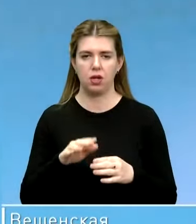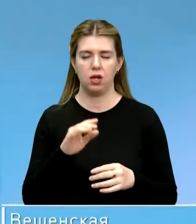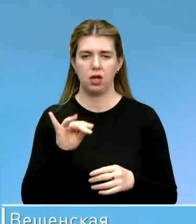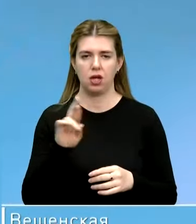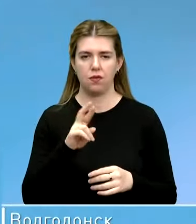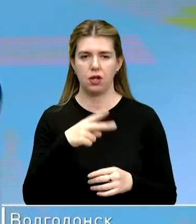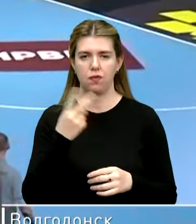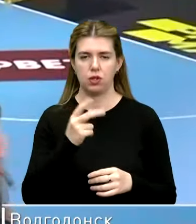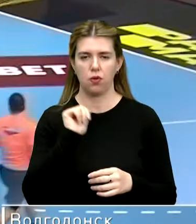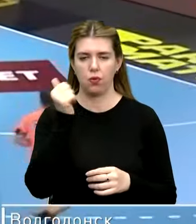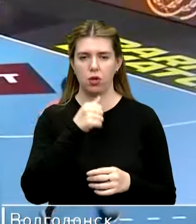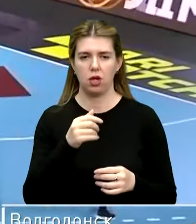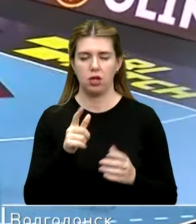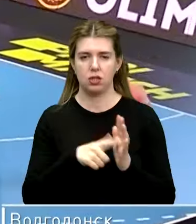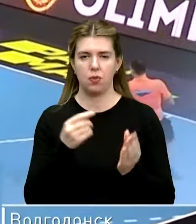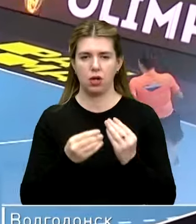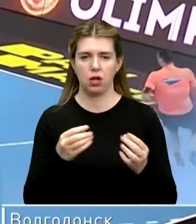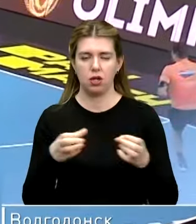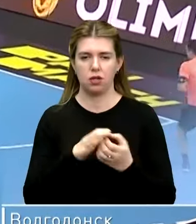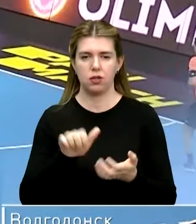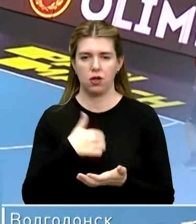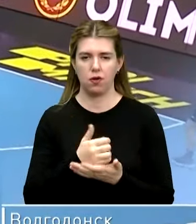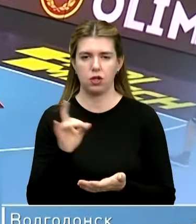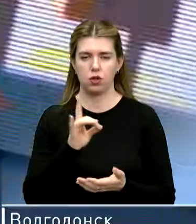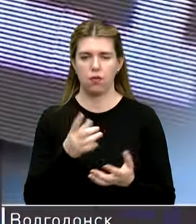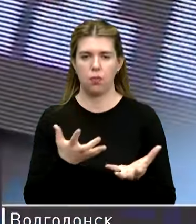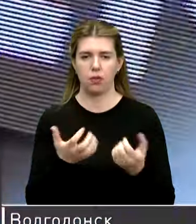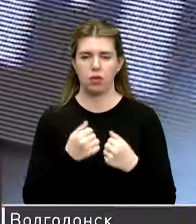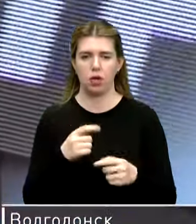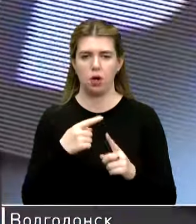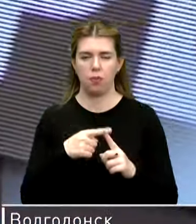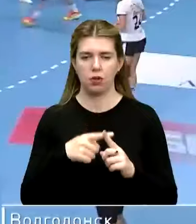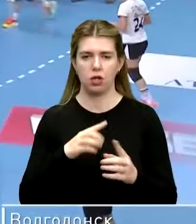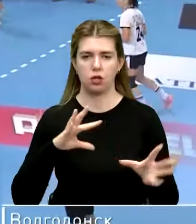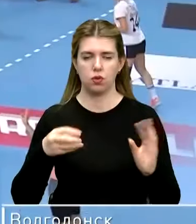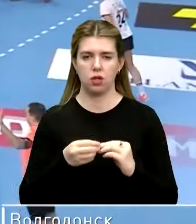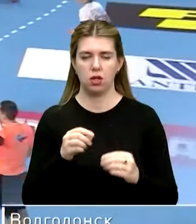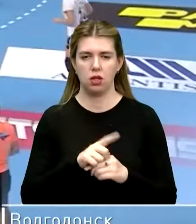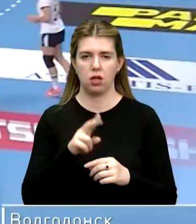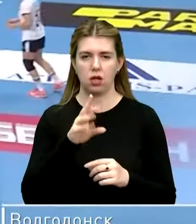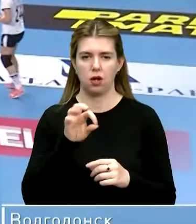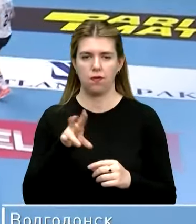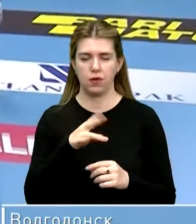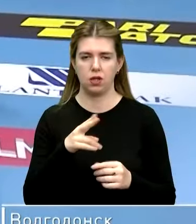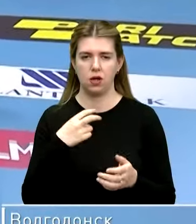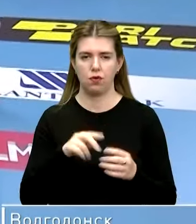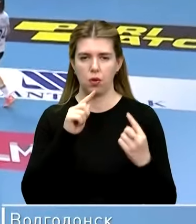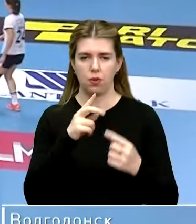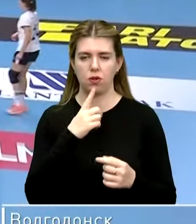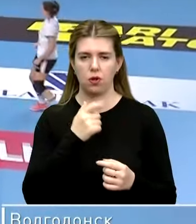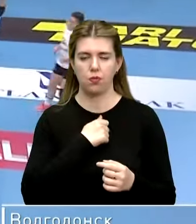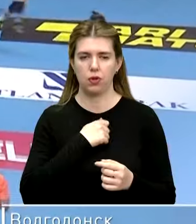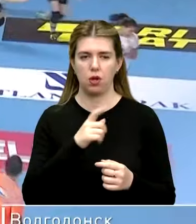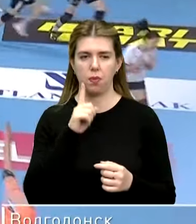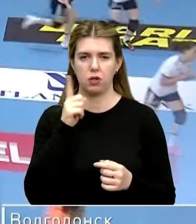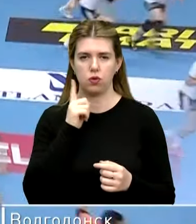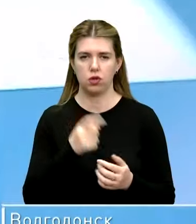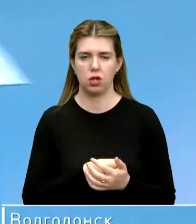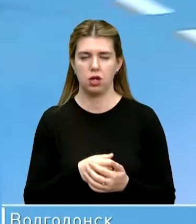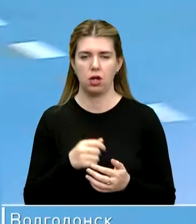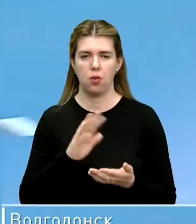январь 22-го. 7 игроков основного состава Ростов-Дона получили положительный результат теста на ковид. И выйти против ЦСКА пришлось